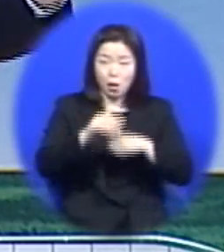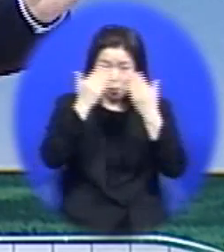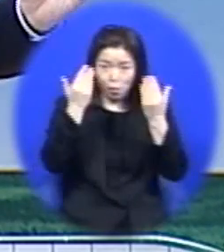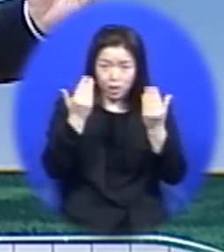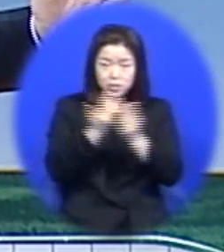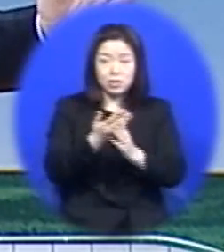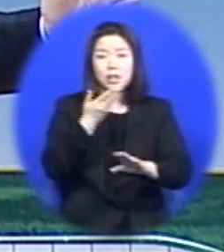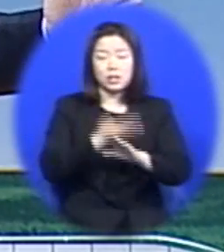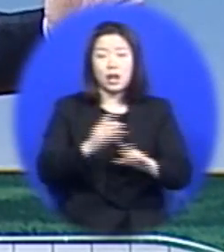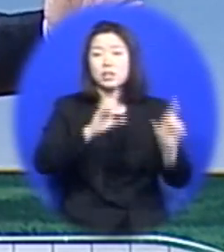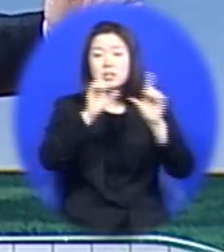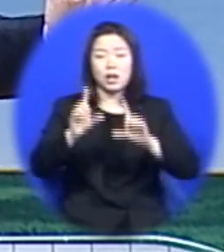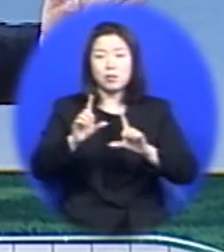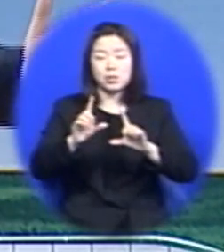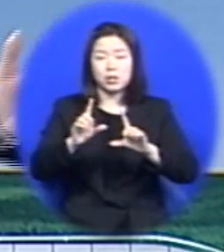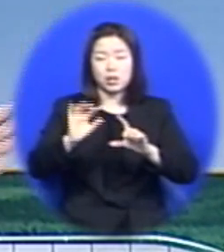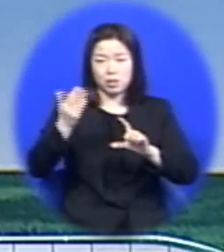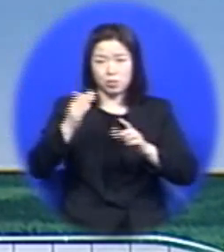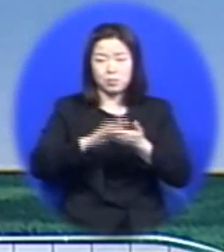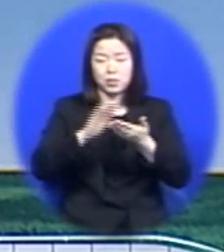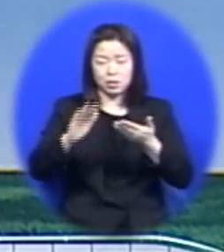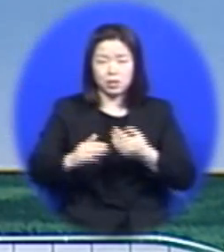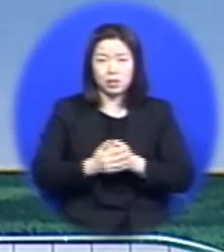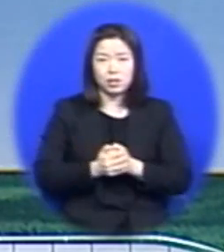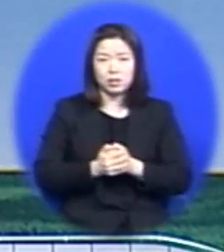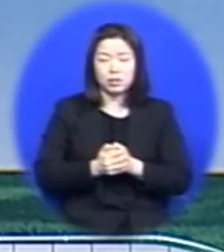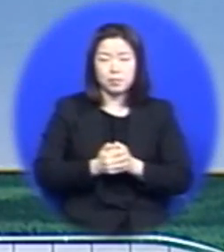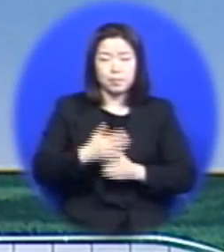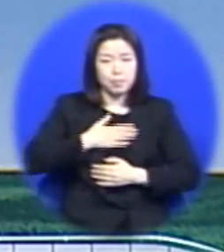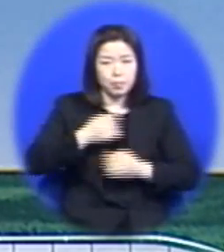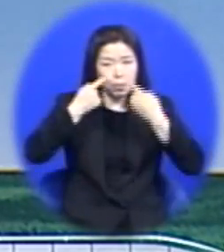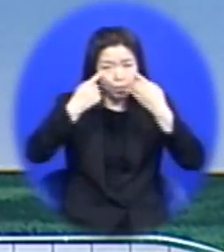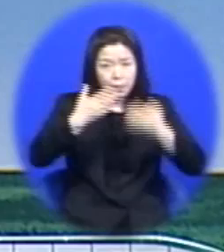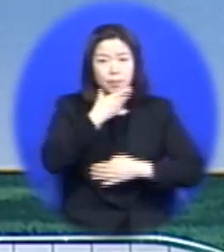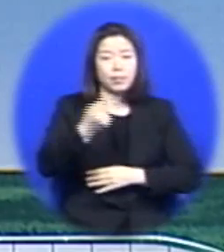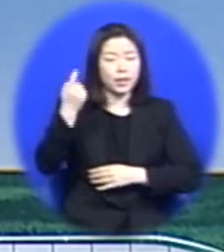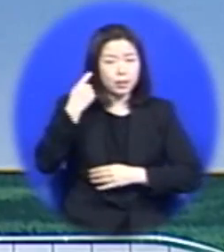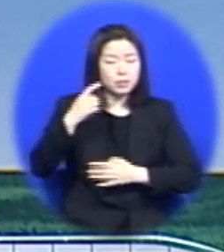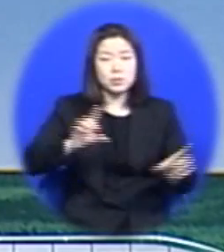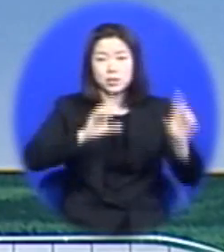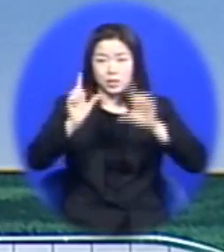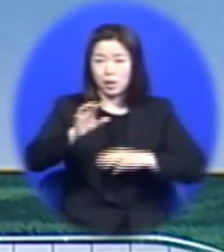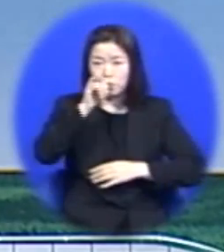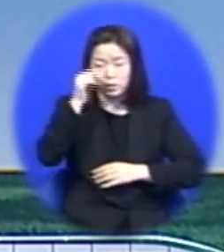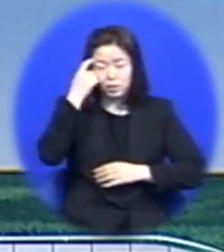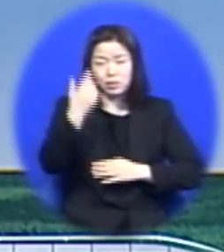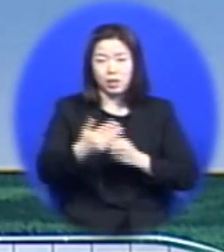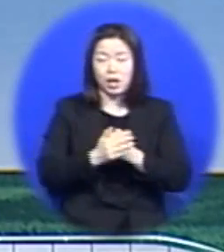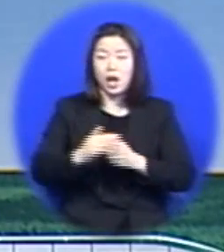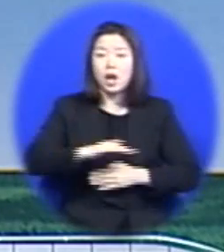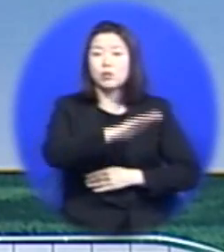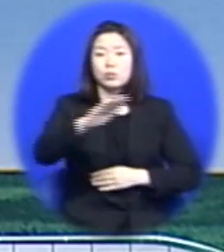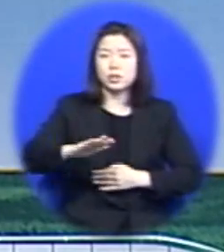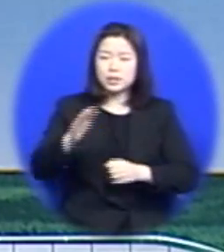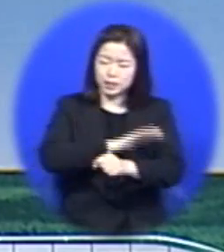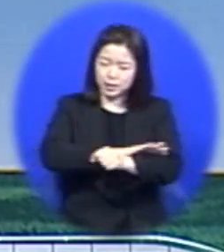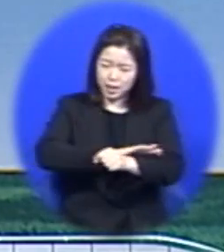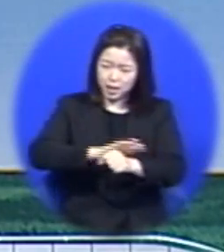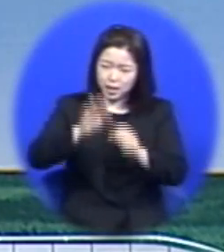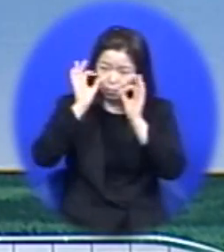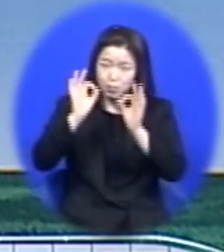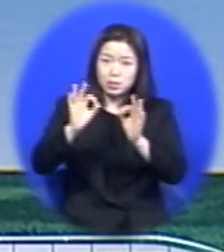완전히 다른 삶을 살게 돼요. 나는 정확한 복음으로 살고 있는가? 우리는 잘해보자고 싸울